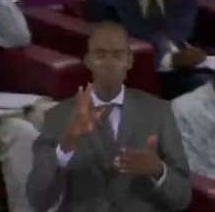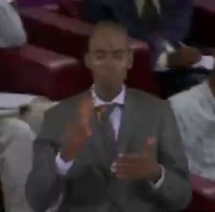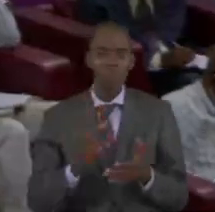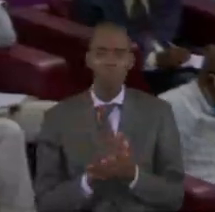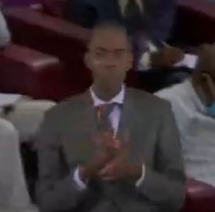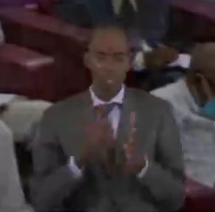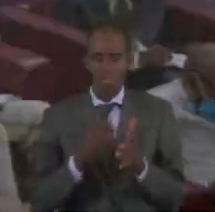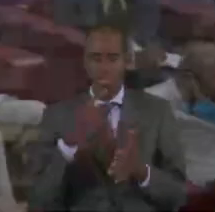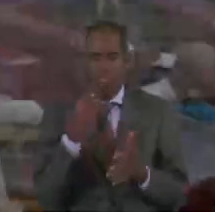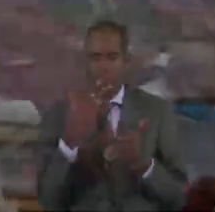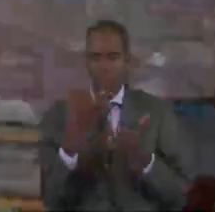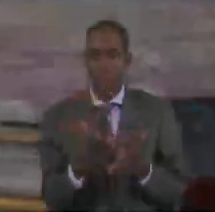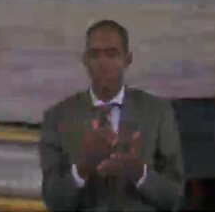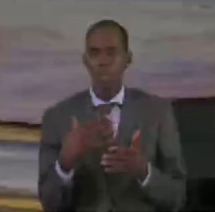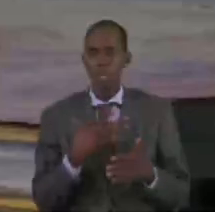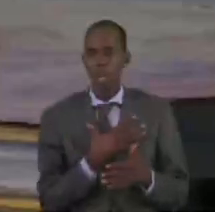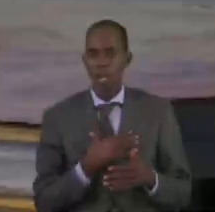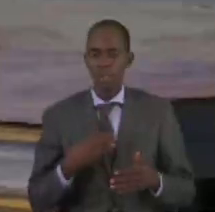32.